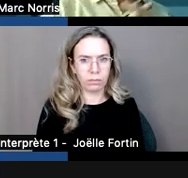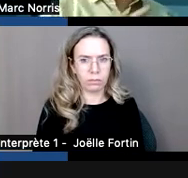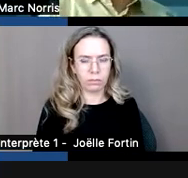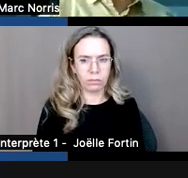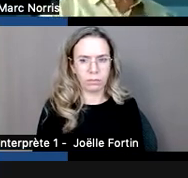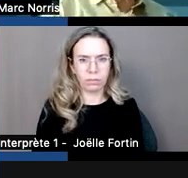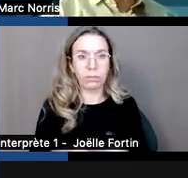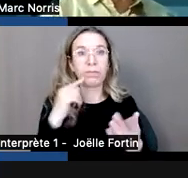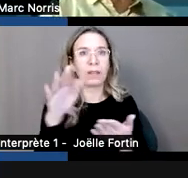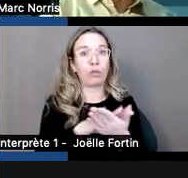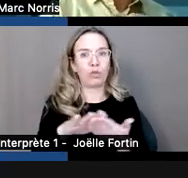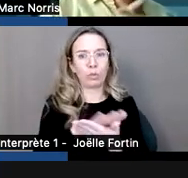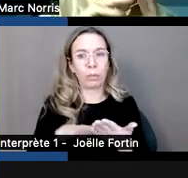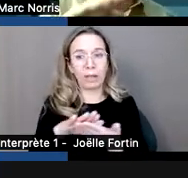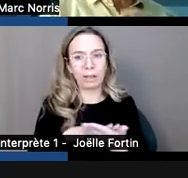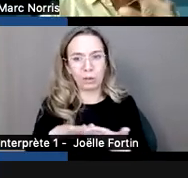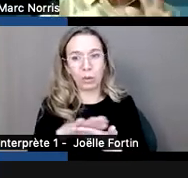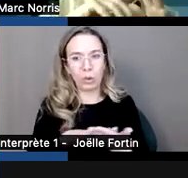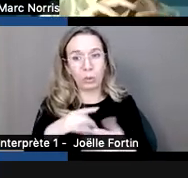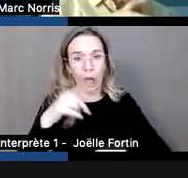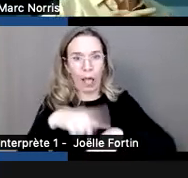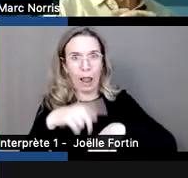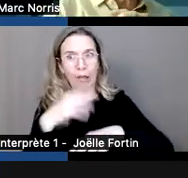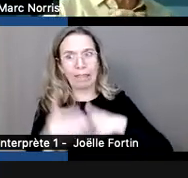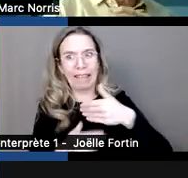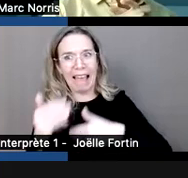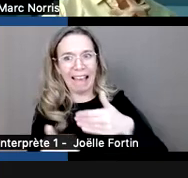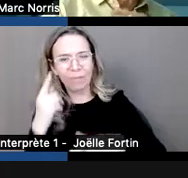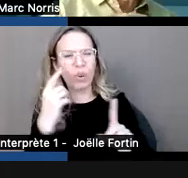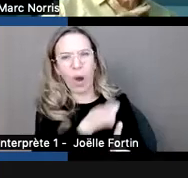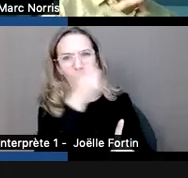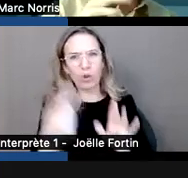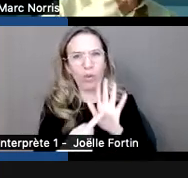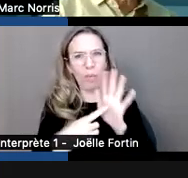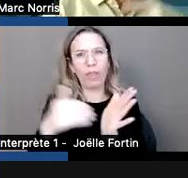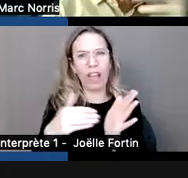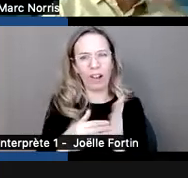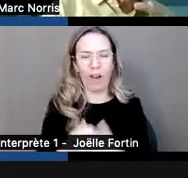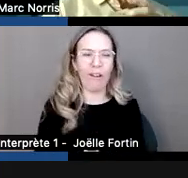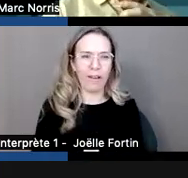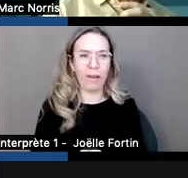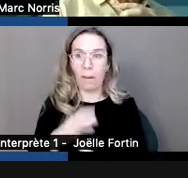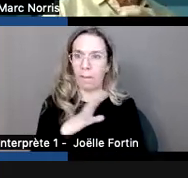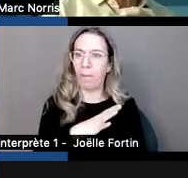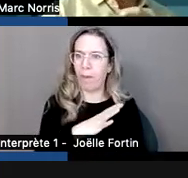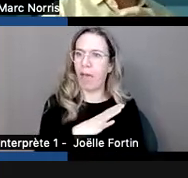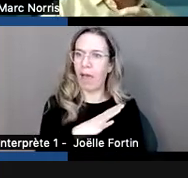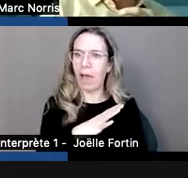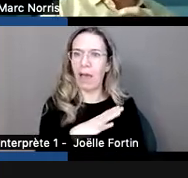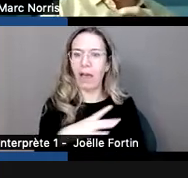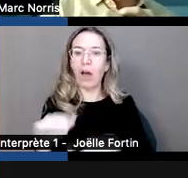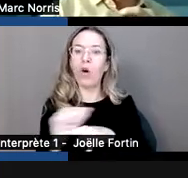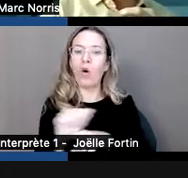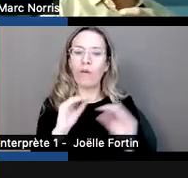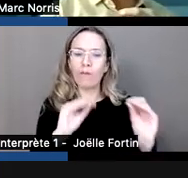Je m'excuse, ben, c'est parce que le temps avance puis je vais regarder d'autres choses. Mais encore là, dans nos